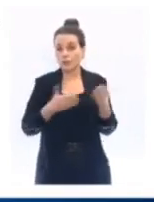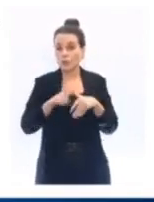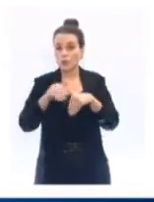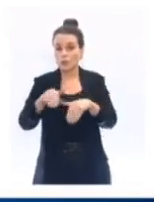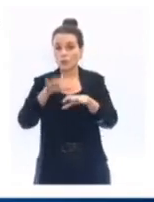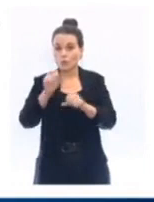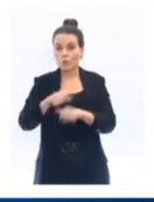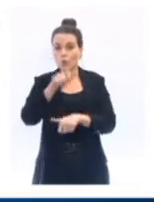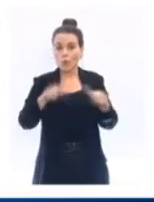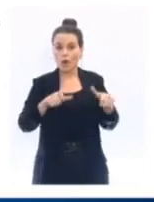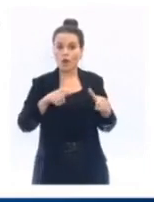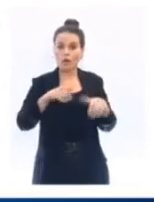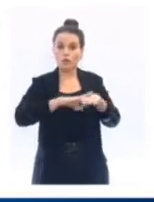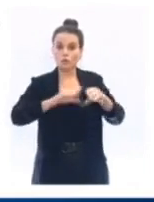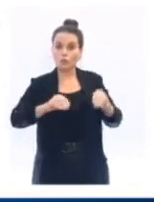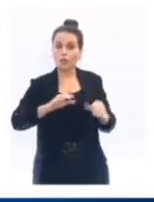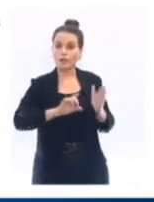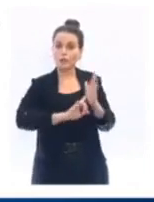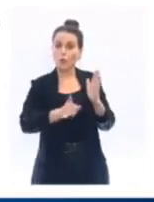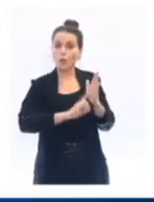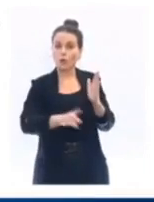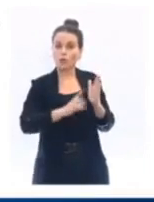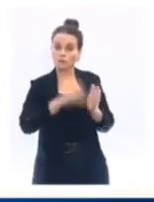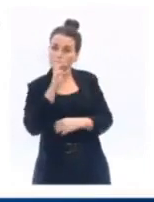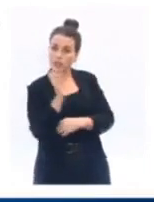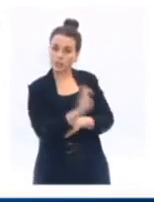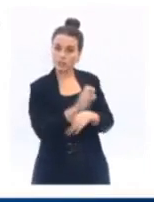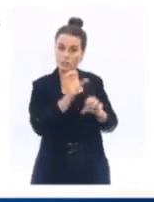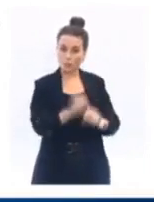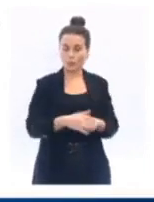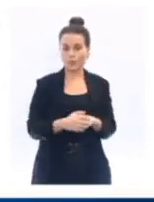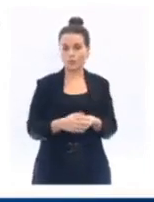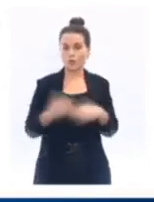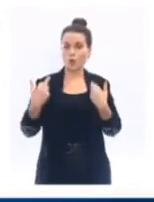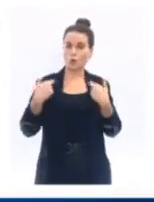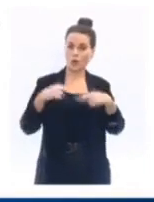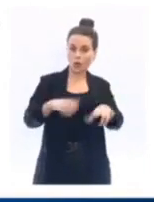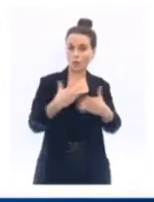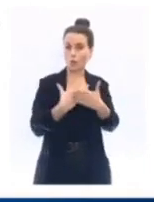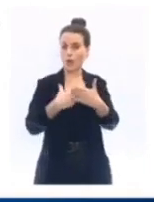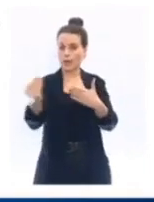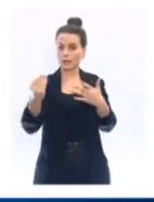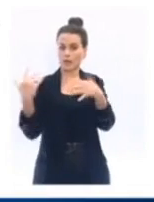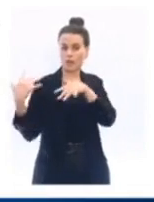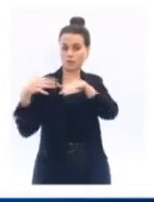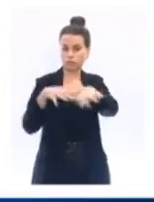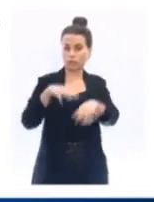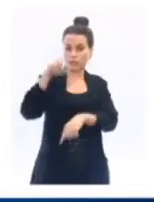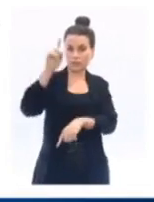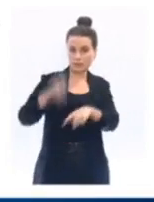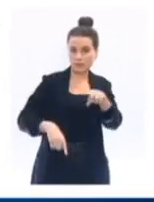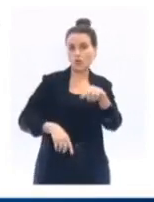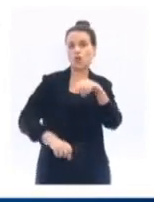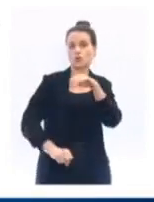voie publique, à l'exception des manifestations revendicatives déclarées auprès de la